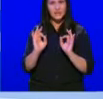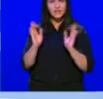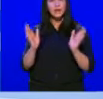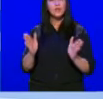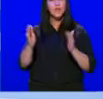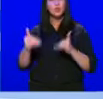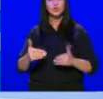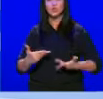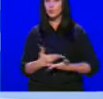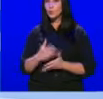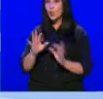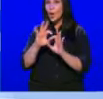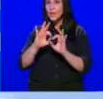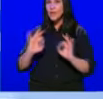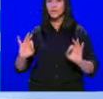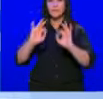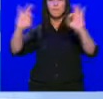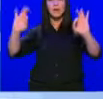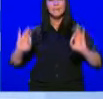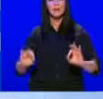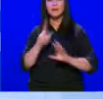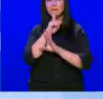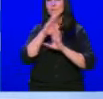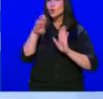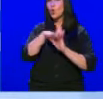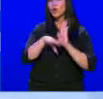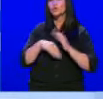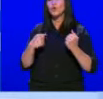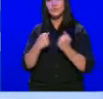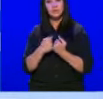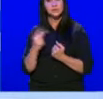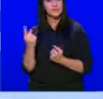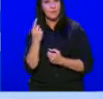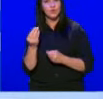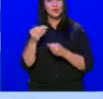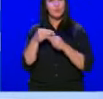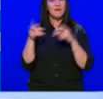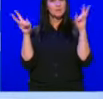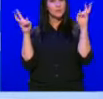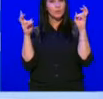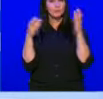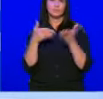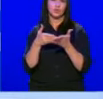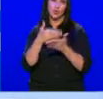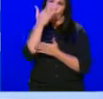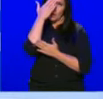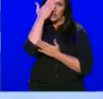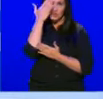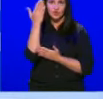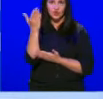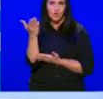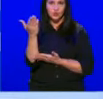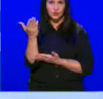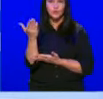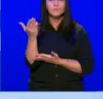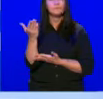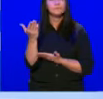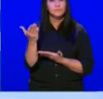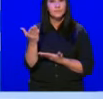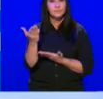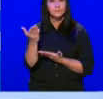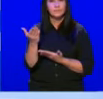ясни параметри за мирно уреждане на конфликта? Като нека само да добавим в скоби, защото е коректно и е честно,